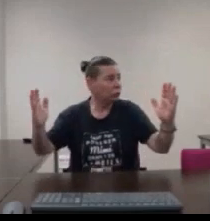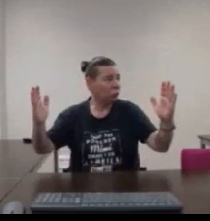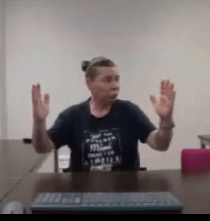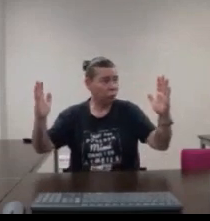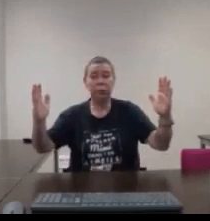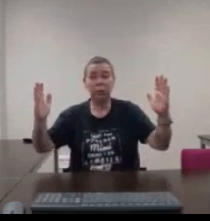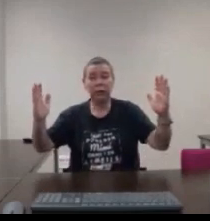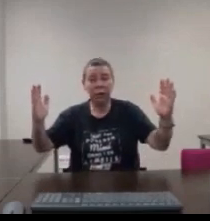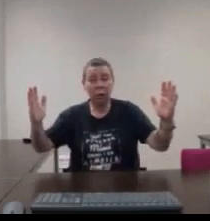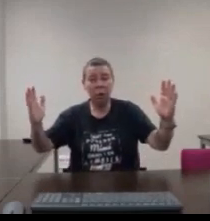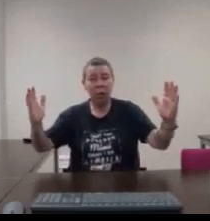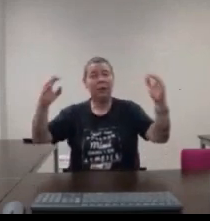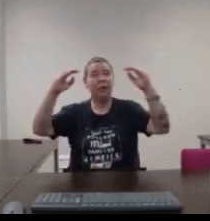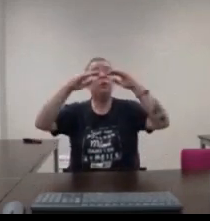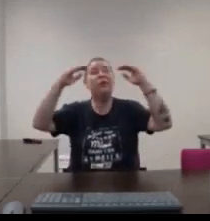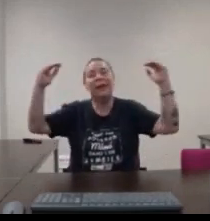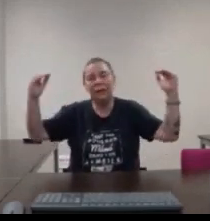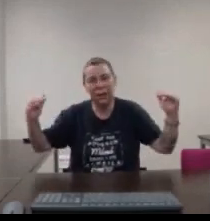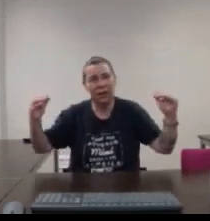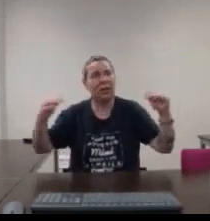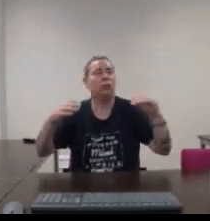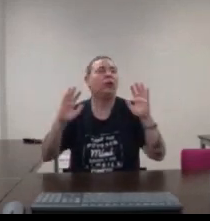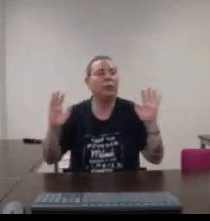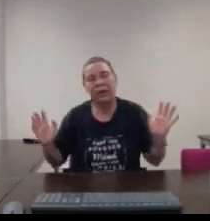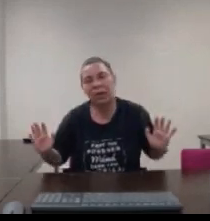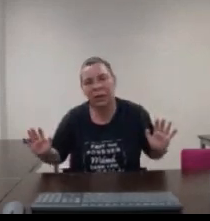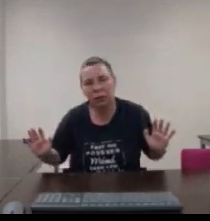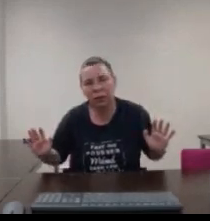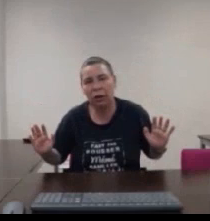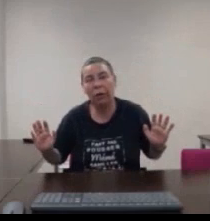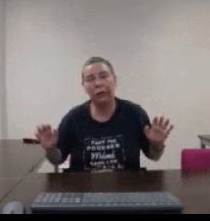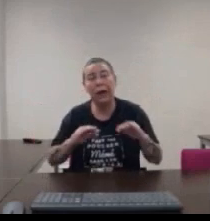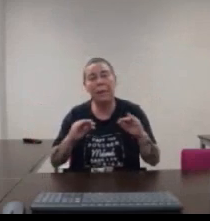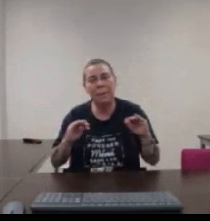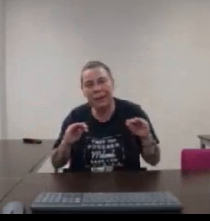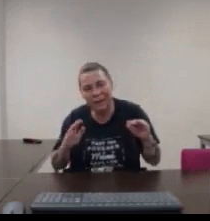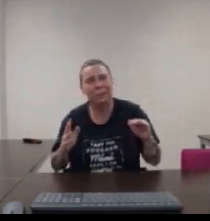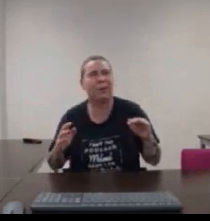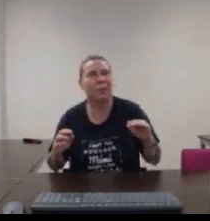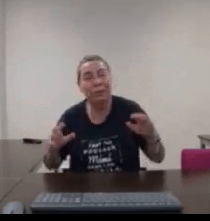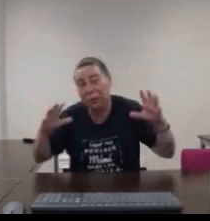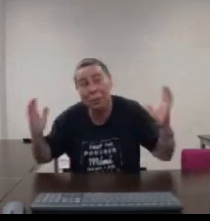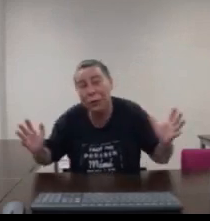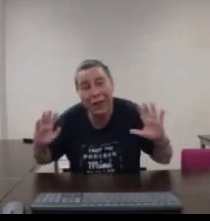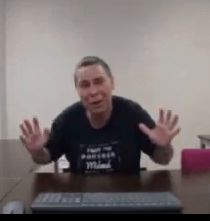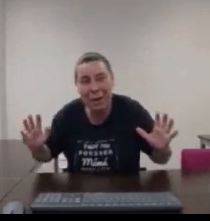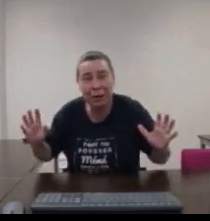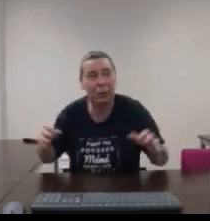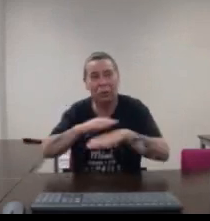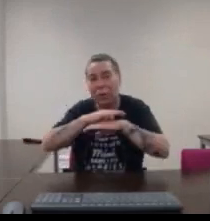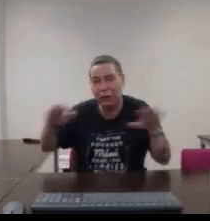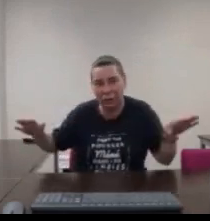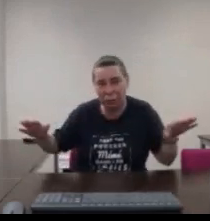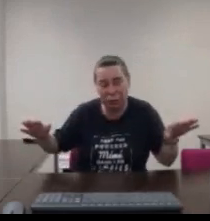quand vous êtes sur plusieurs écrans, si vous arrivez, et le top c'est d'avoir les deux écrans de la même marque, enfin même modèle, même